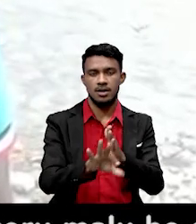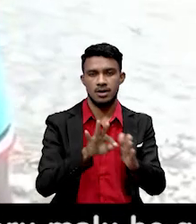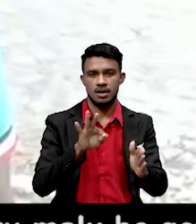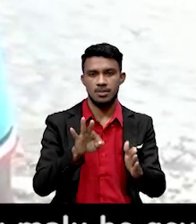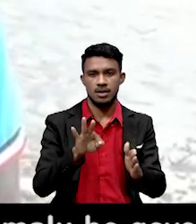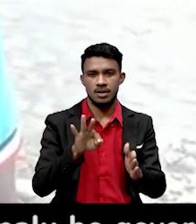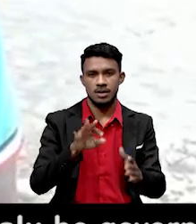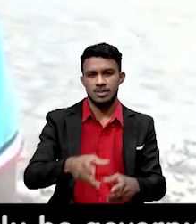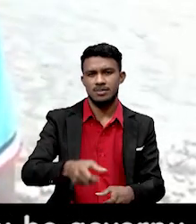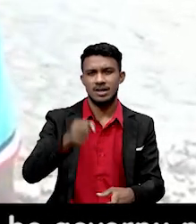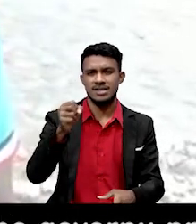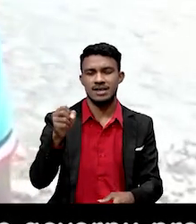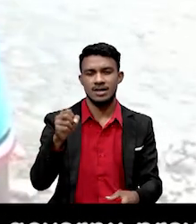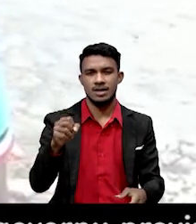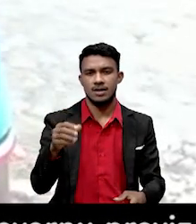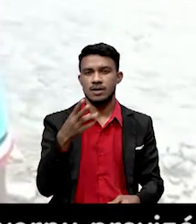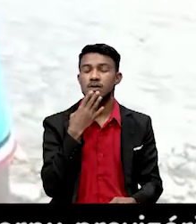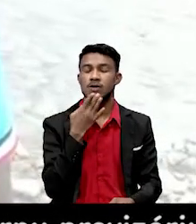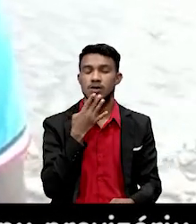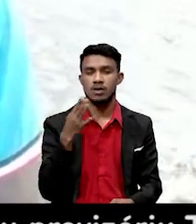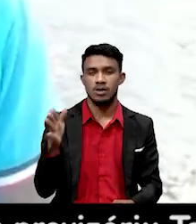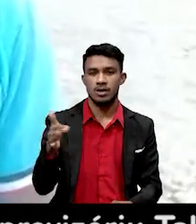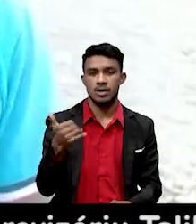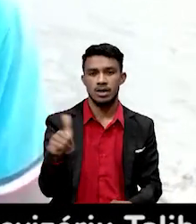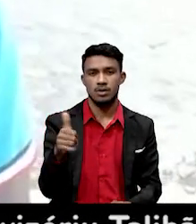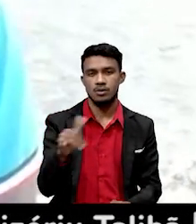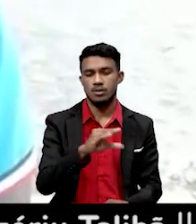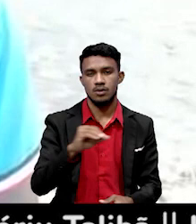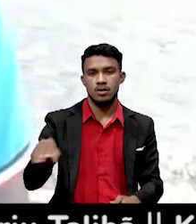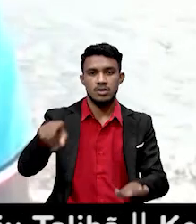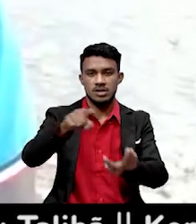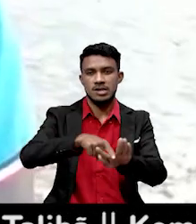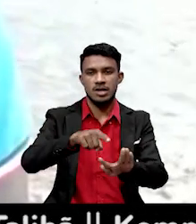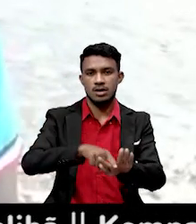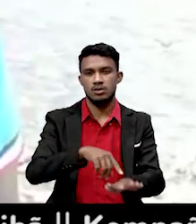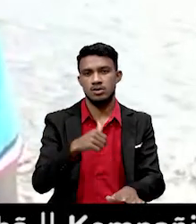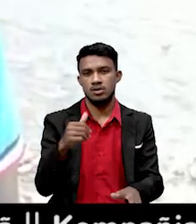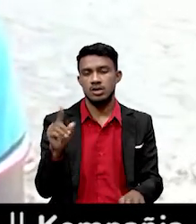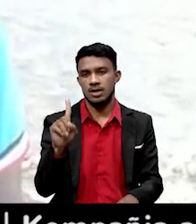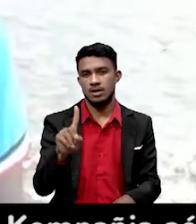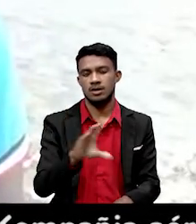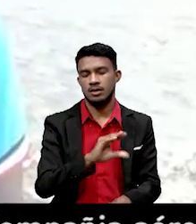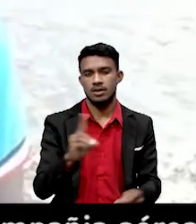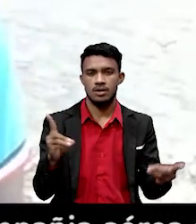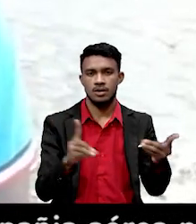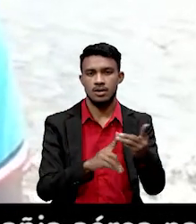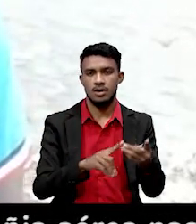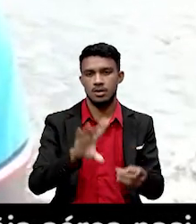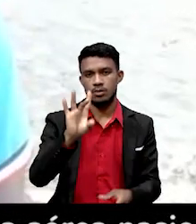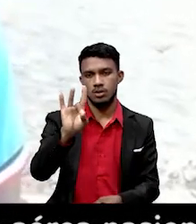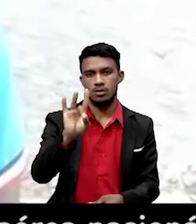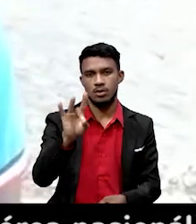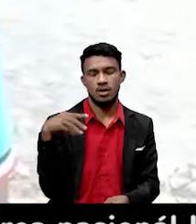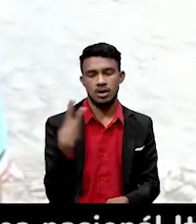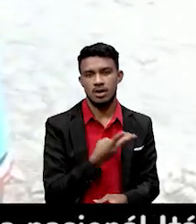ida kino mutu konya telepon isi nelu sori ia dia oitu ami hetan ninia